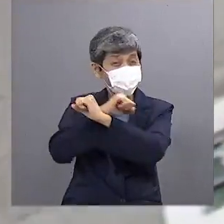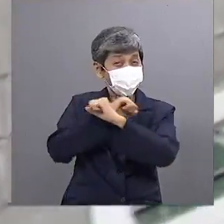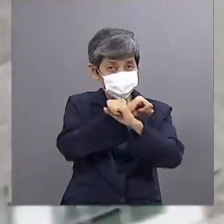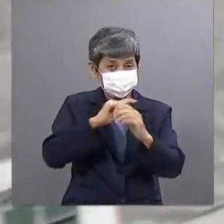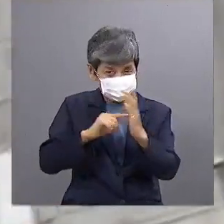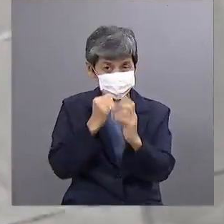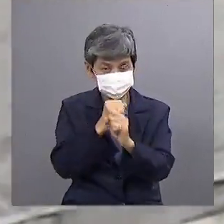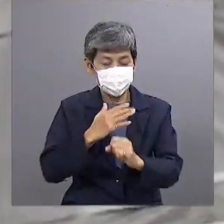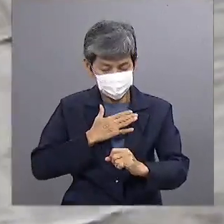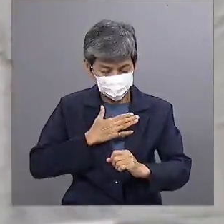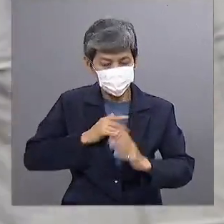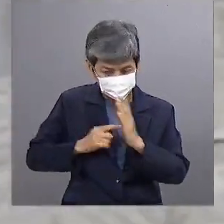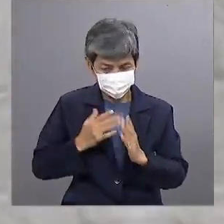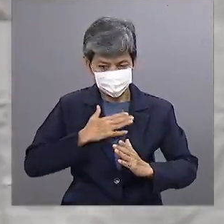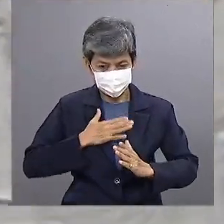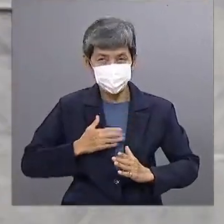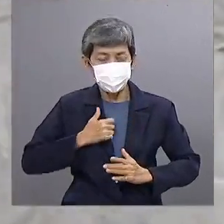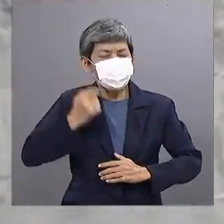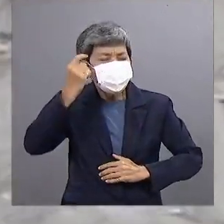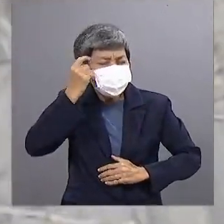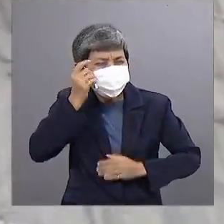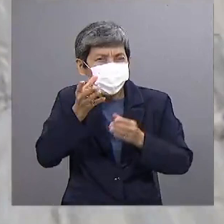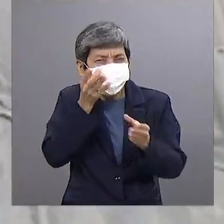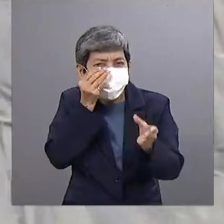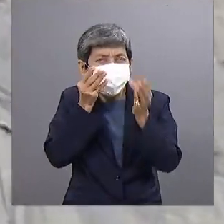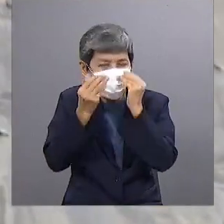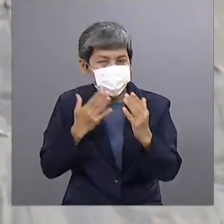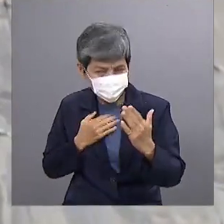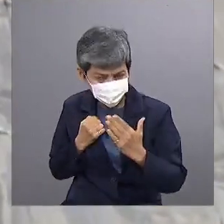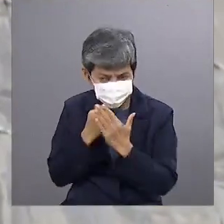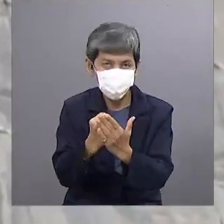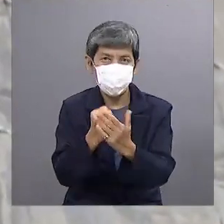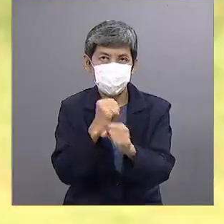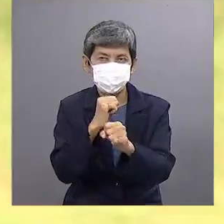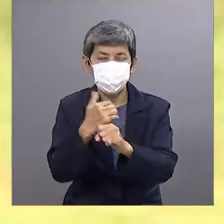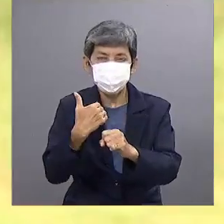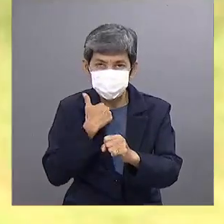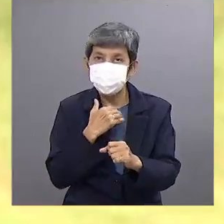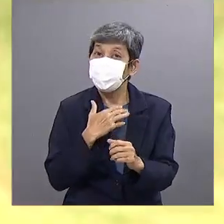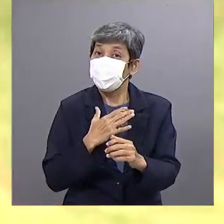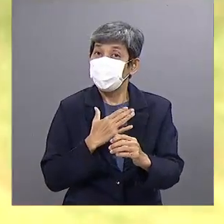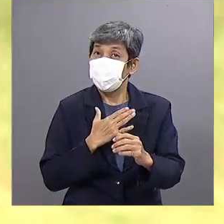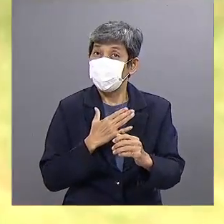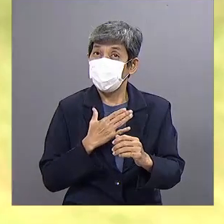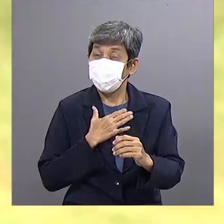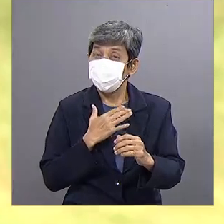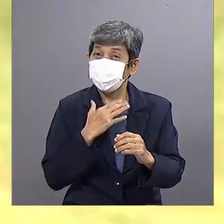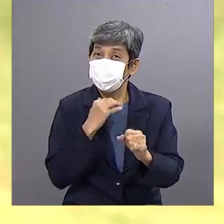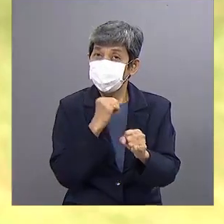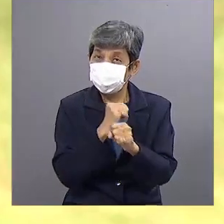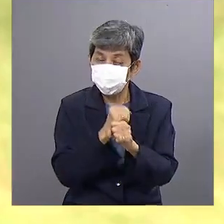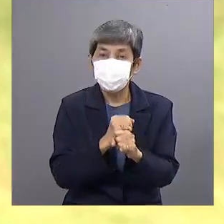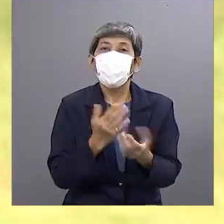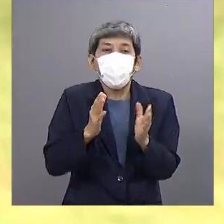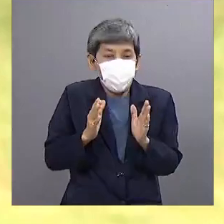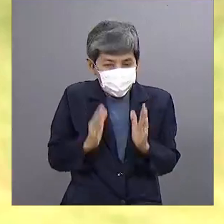นะครับคือเริ่มทำความเข้าใจและเข้าไปมีบทบาทนะครับไม่ต้องมีทั้งทำโดยแต่ละคนแต่ที่ส